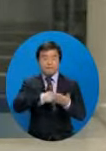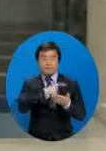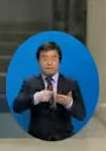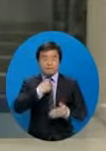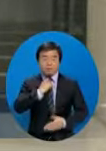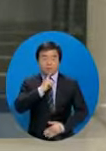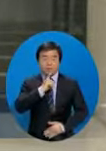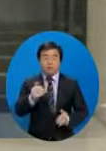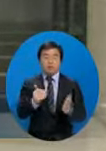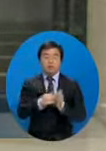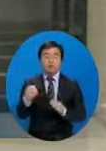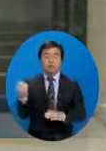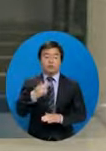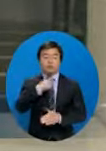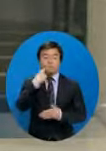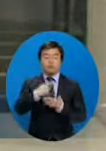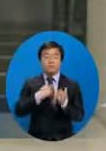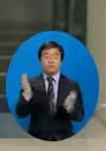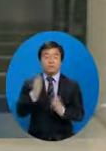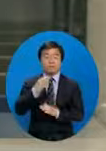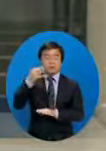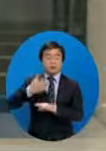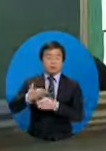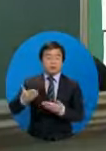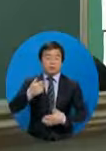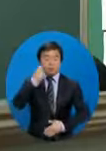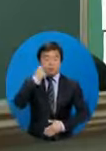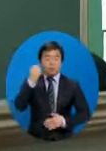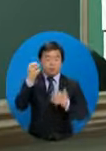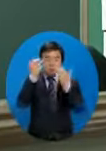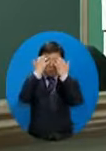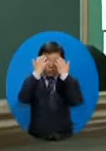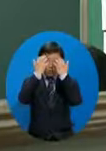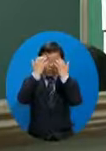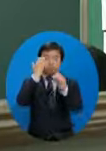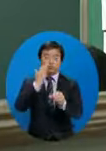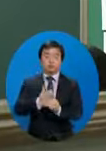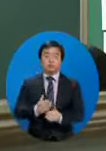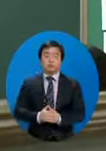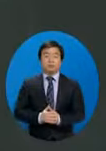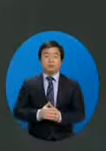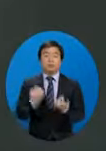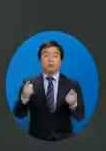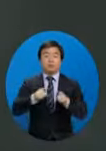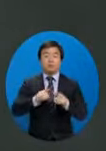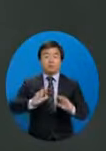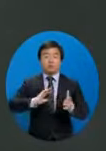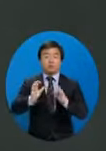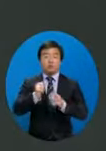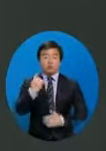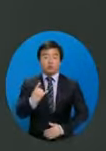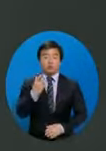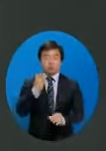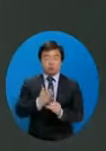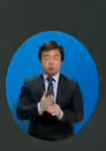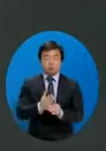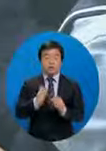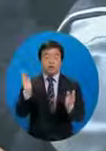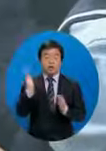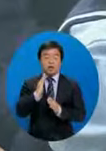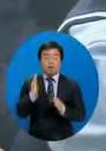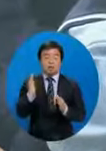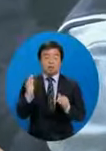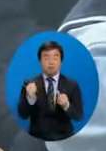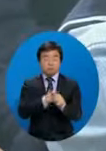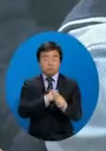사과를 받지 못해서 고통으로부터 헤어나기가 어렵습니다. 이와 함께 오늘 토론회에서는 학교폭력이 자주 발생하는